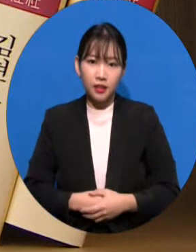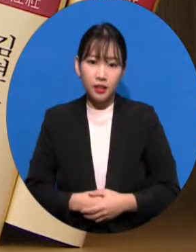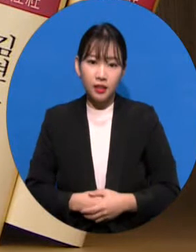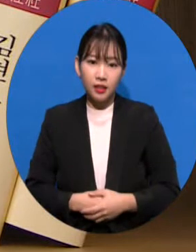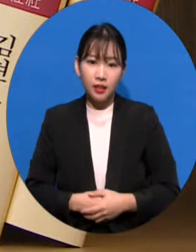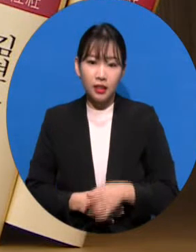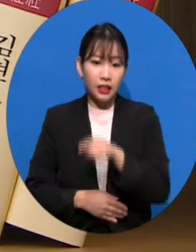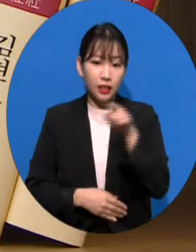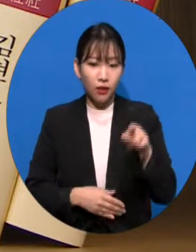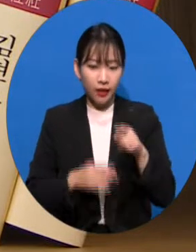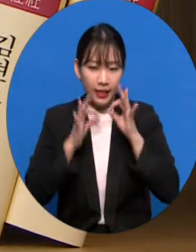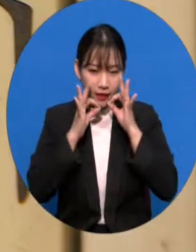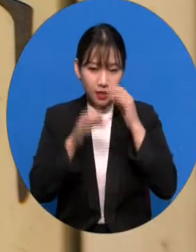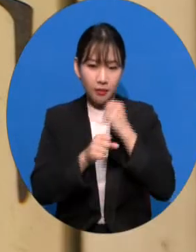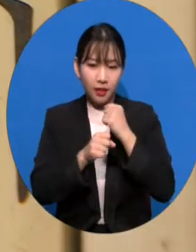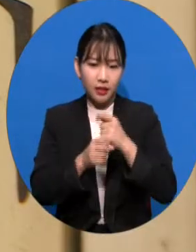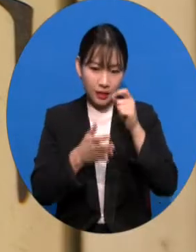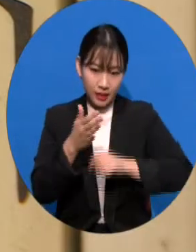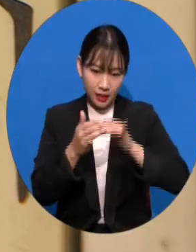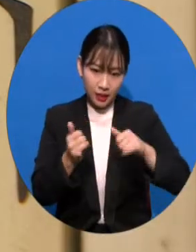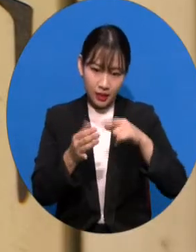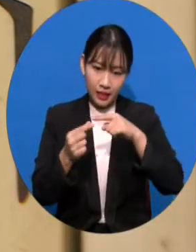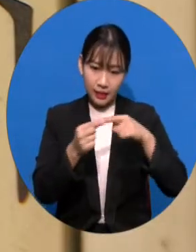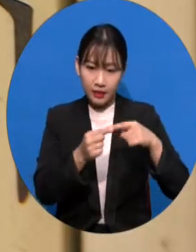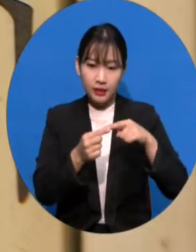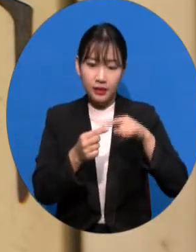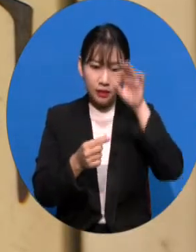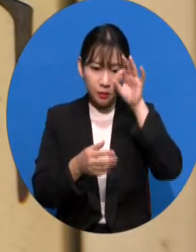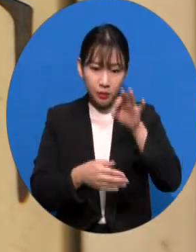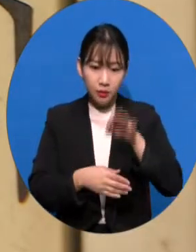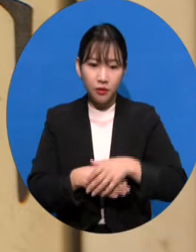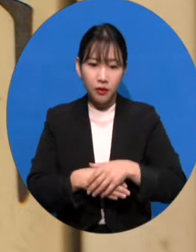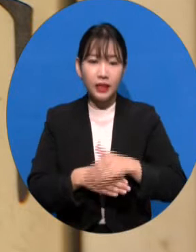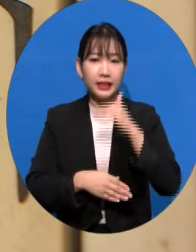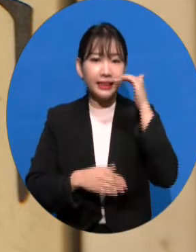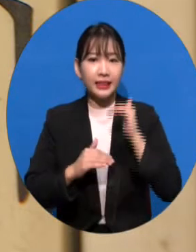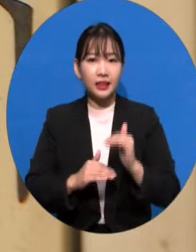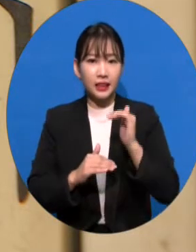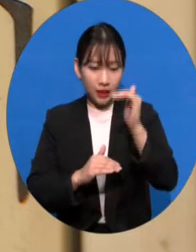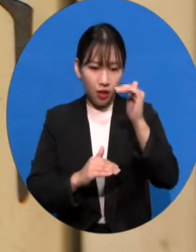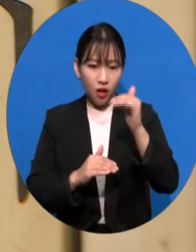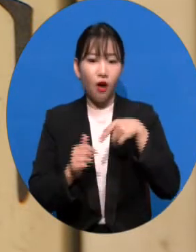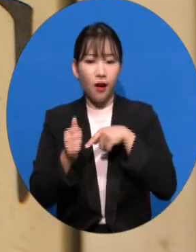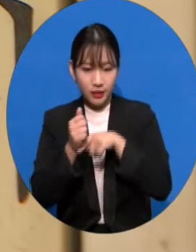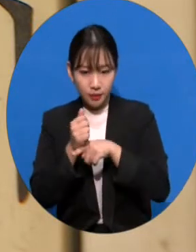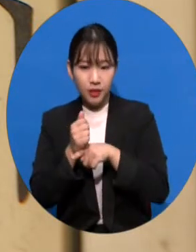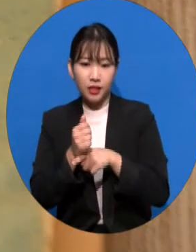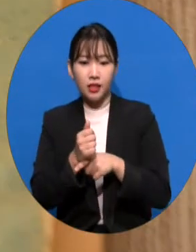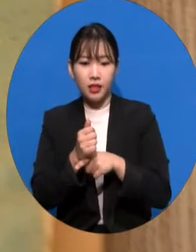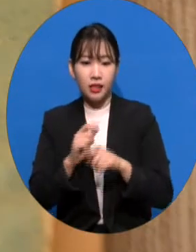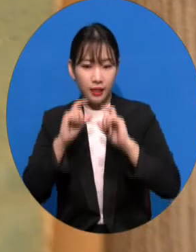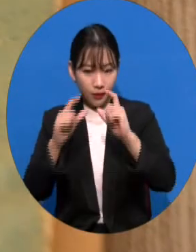그렇게 만든 작가들의 작품, 각각의 작품들의 질서를 부여하면서 의미를